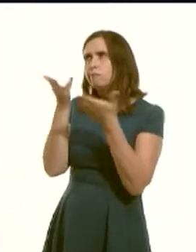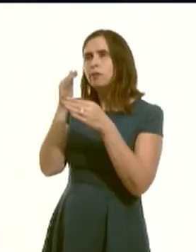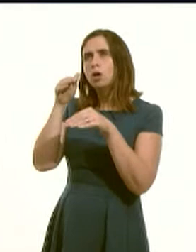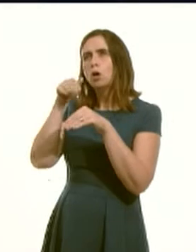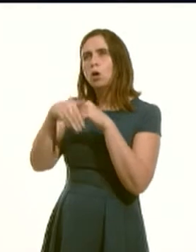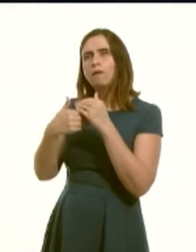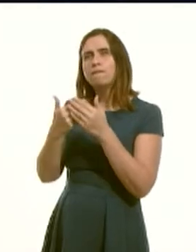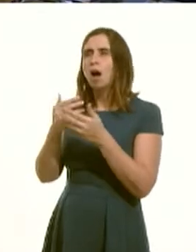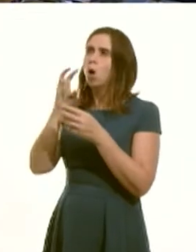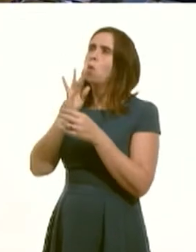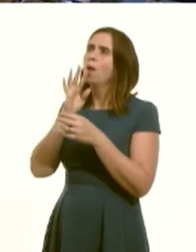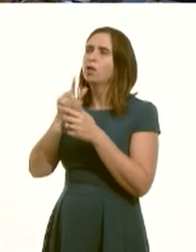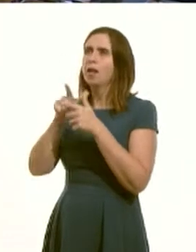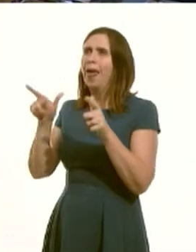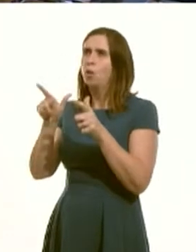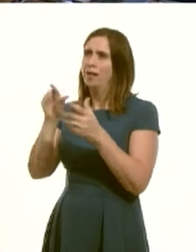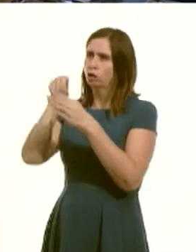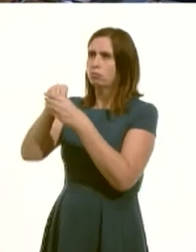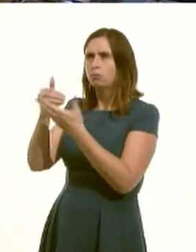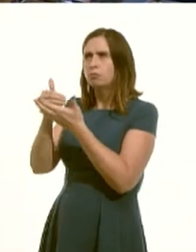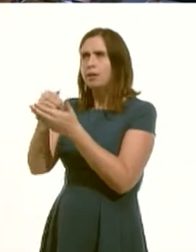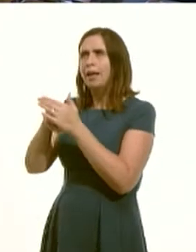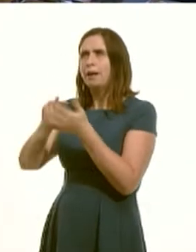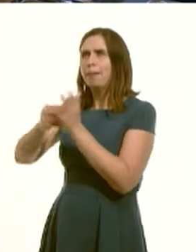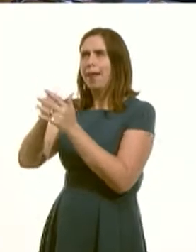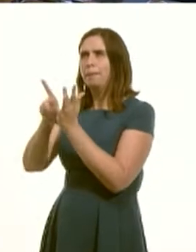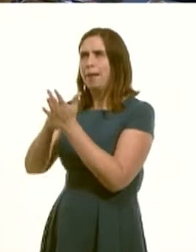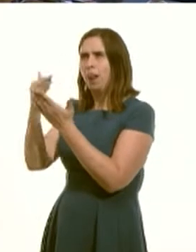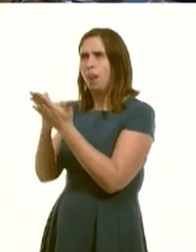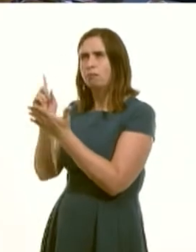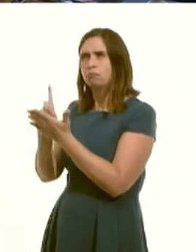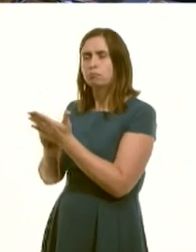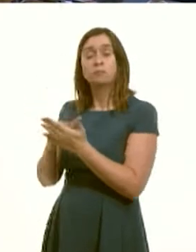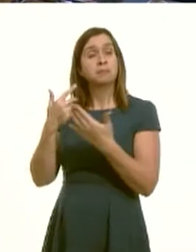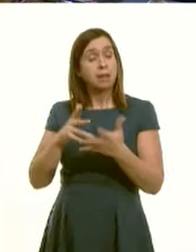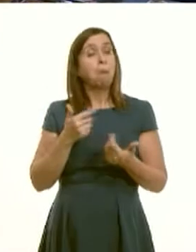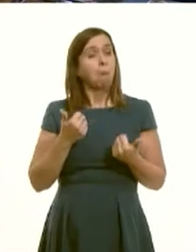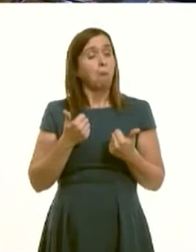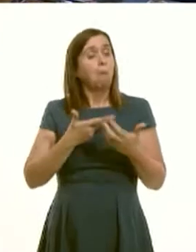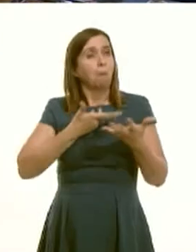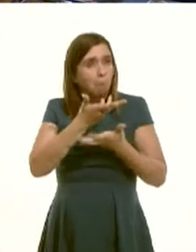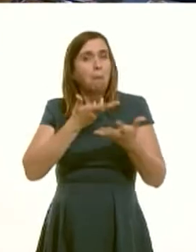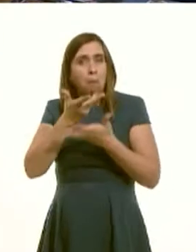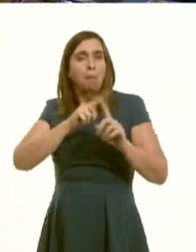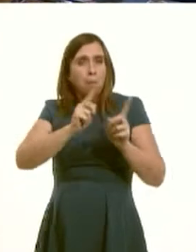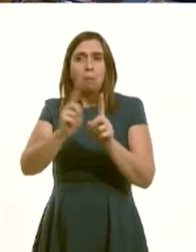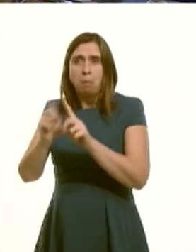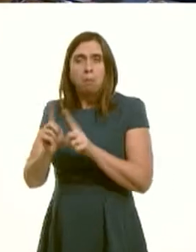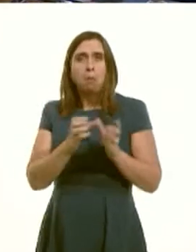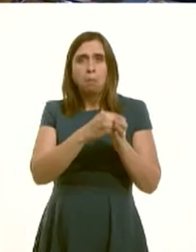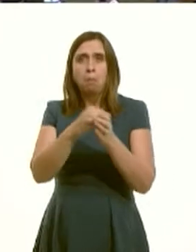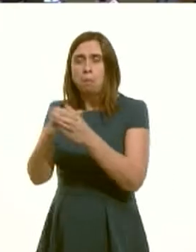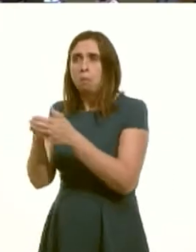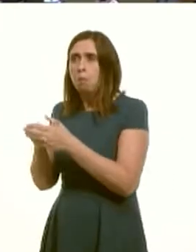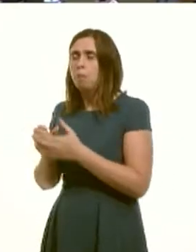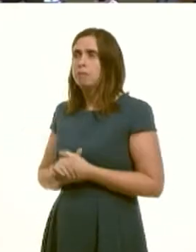cynllunio? Nifer o drafodaethau defnyddiol gyda amryw ran ddeiliad ar y mater hwn. Prif Weinidog, wnaethoch